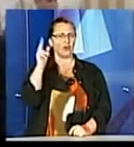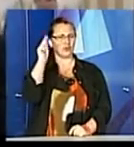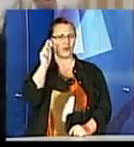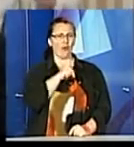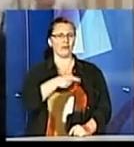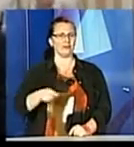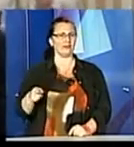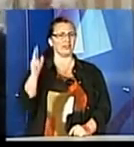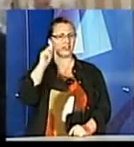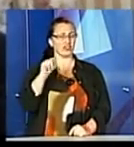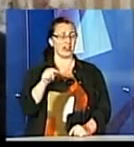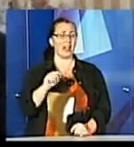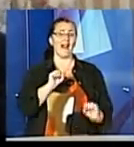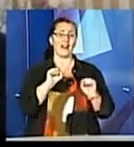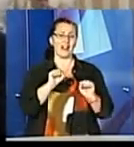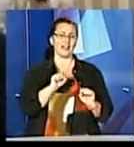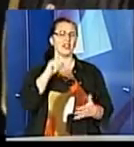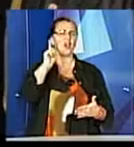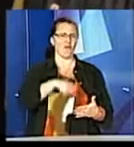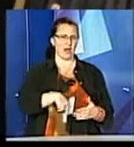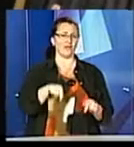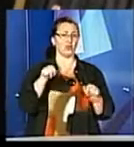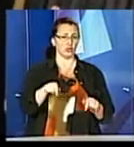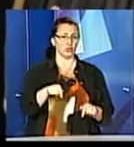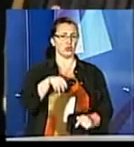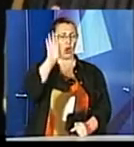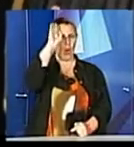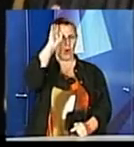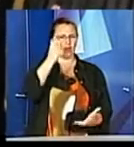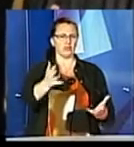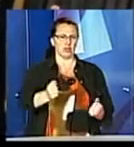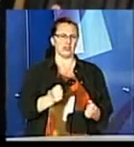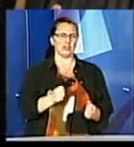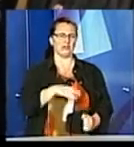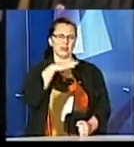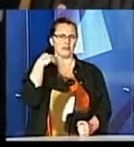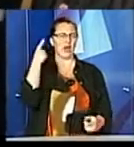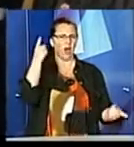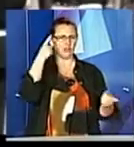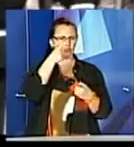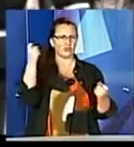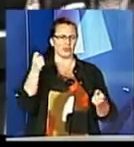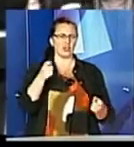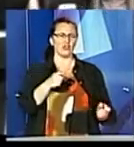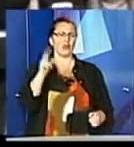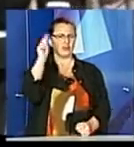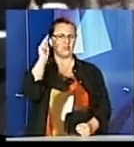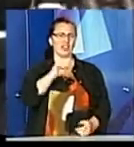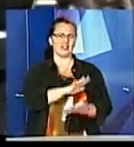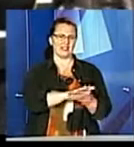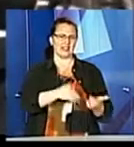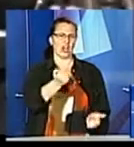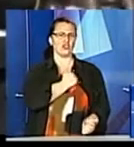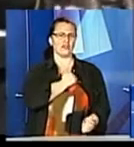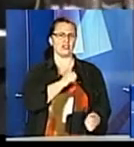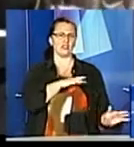Керівники закладу впевнені – тут юнаки отримали достатні ази, аби й далі навчатися військовій справі. Я переконаний, що